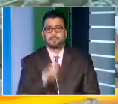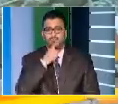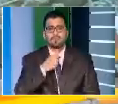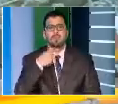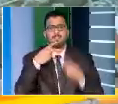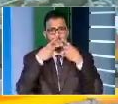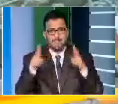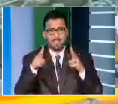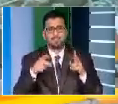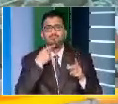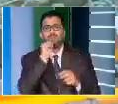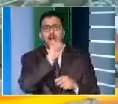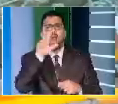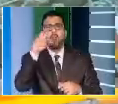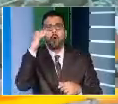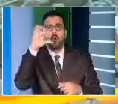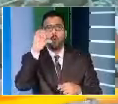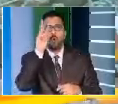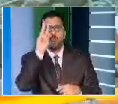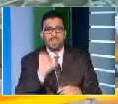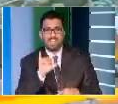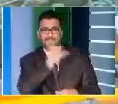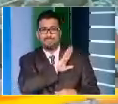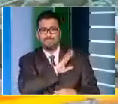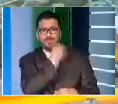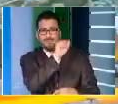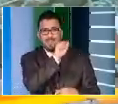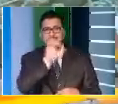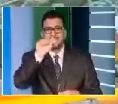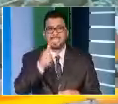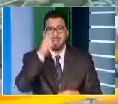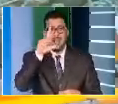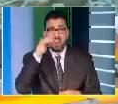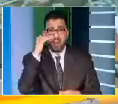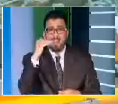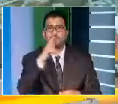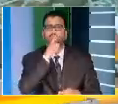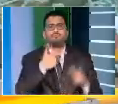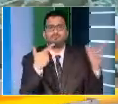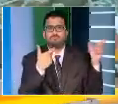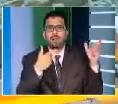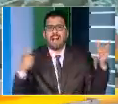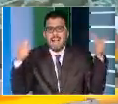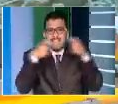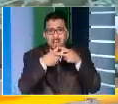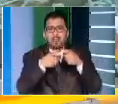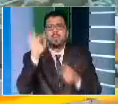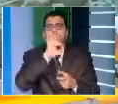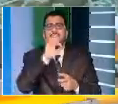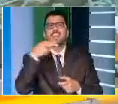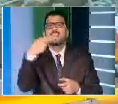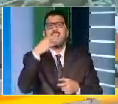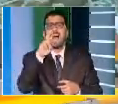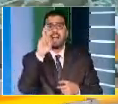ميدانيا، فتحت ميليشيات الحوثي والمخلوع صالح 3 جبهات جديدة قبل معركة فك الحصار عن مدينة تعز